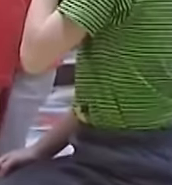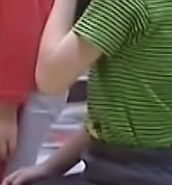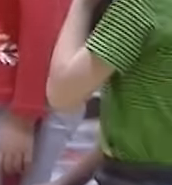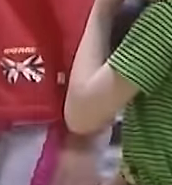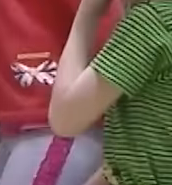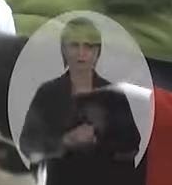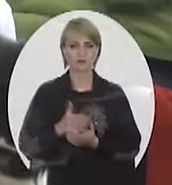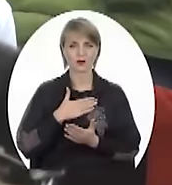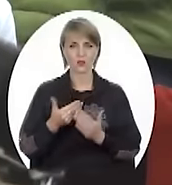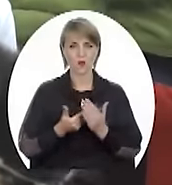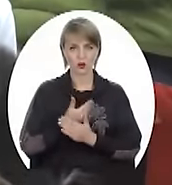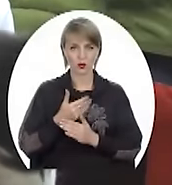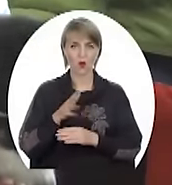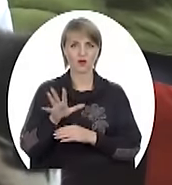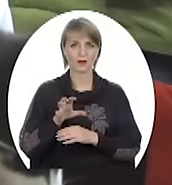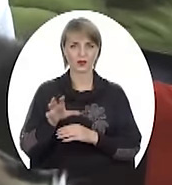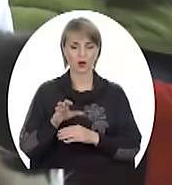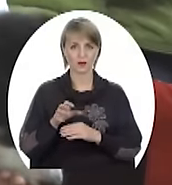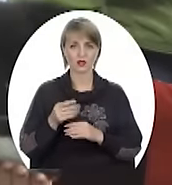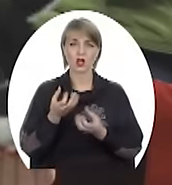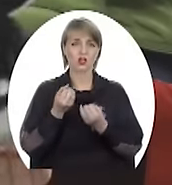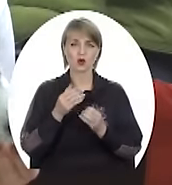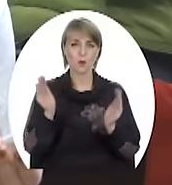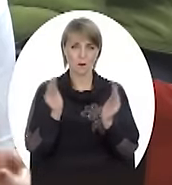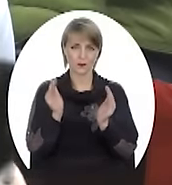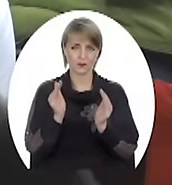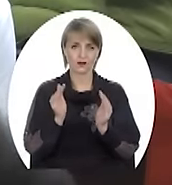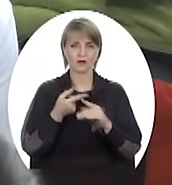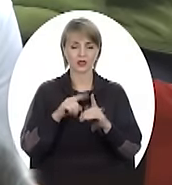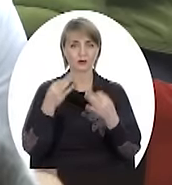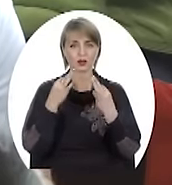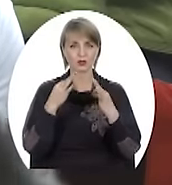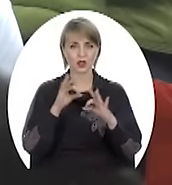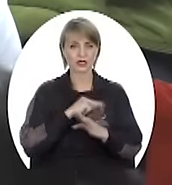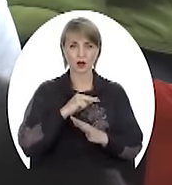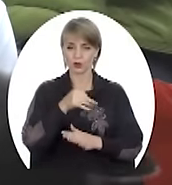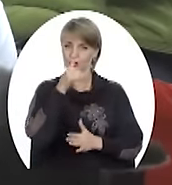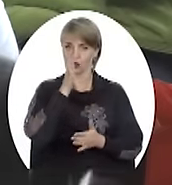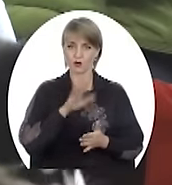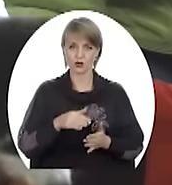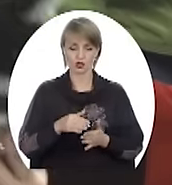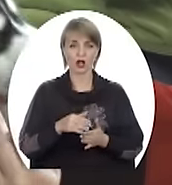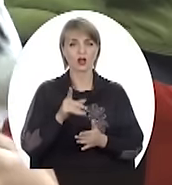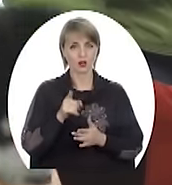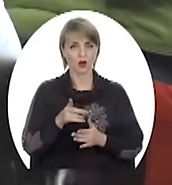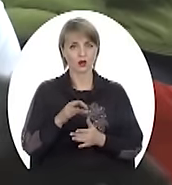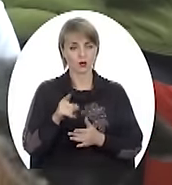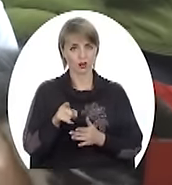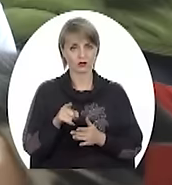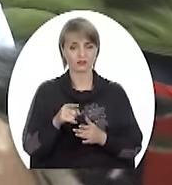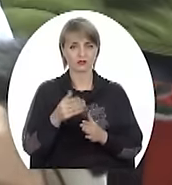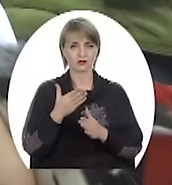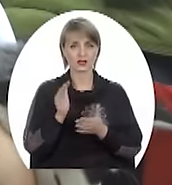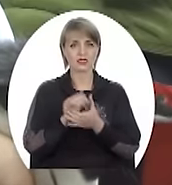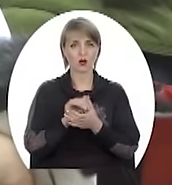Питомец, но он еще совсем щенок, поэтому допускаться к работе он еще не может, но он постепенно знакомится с ней. То есть